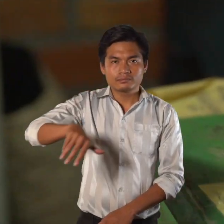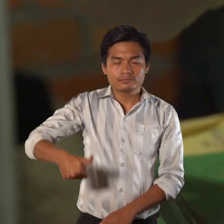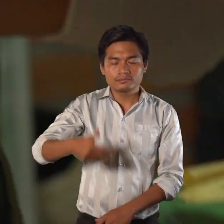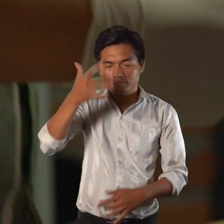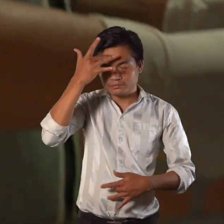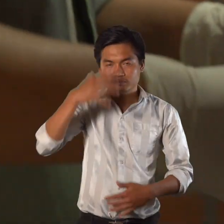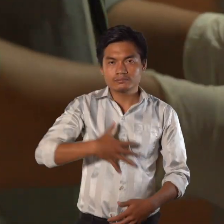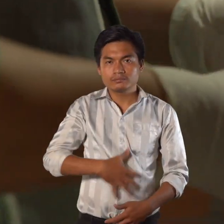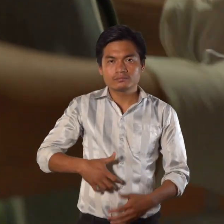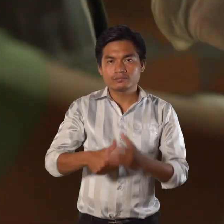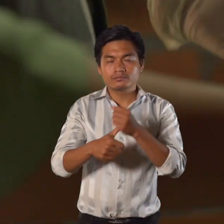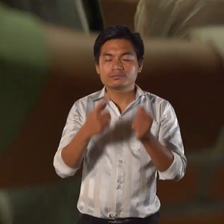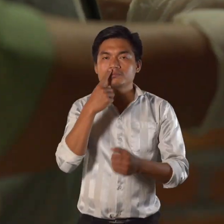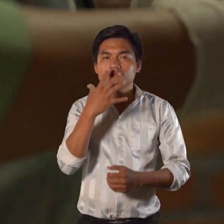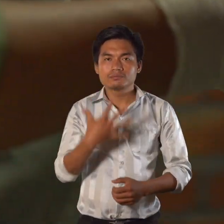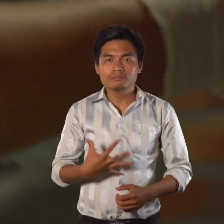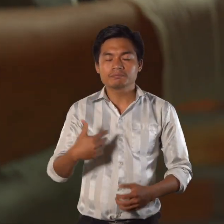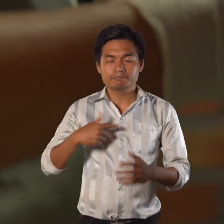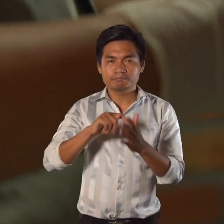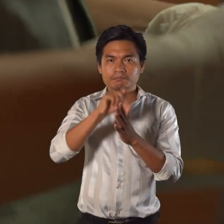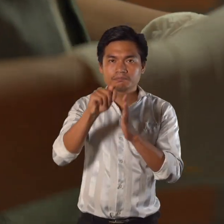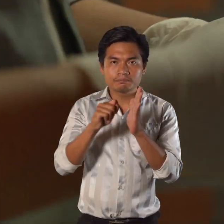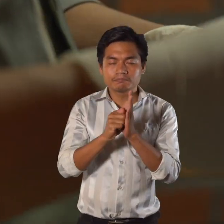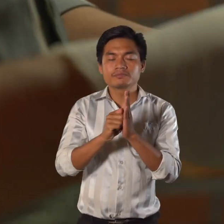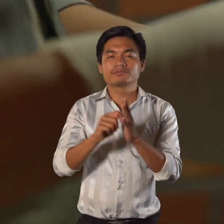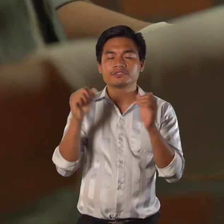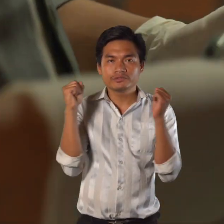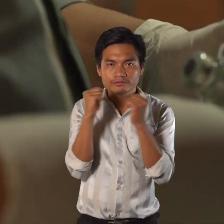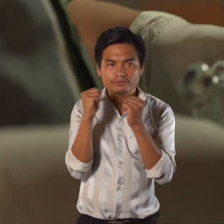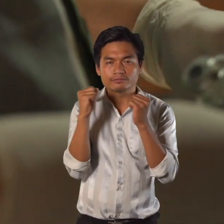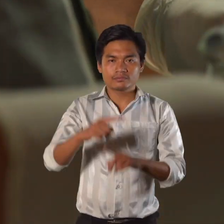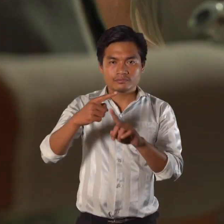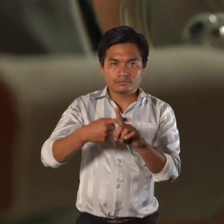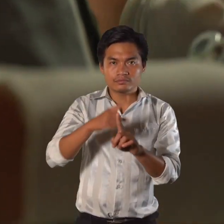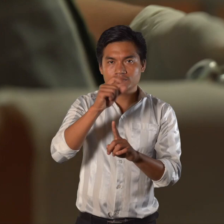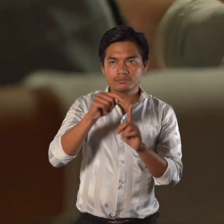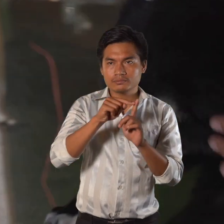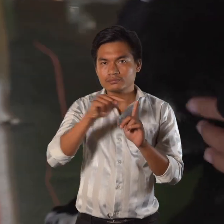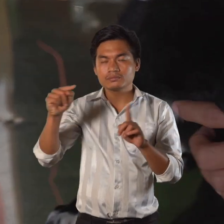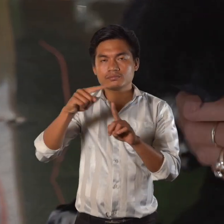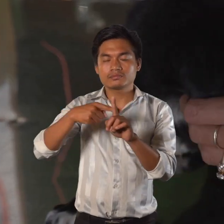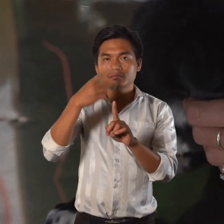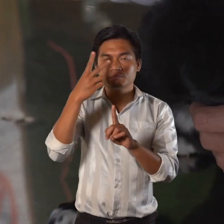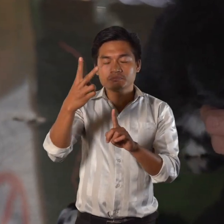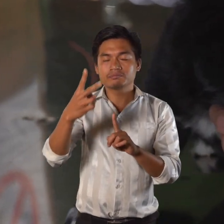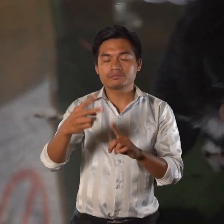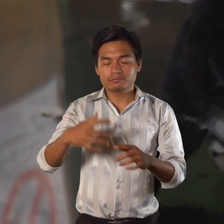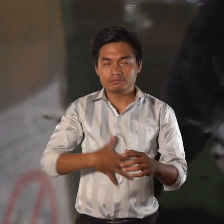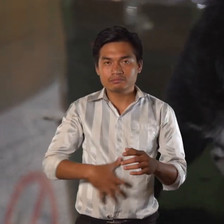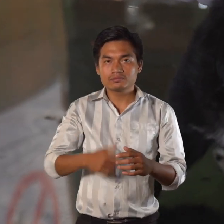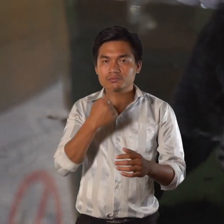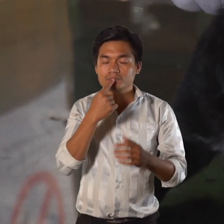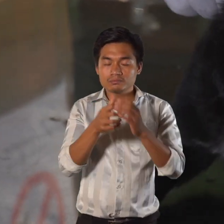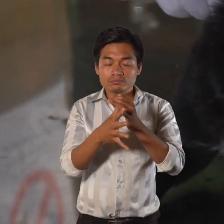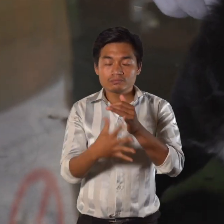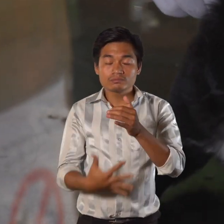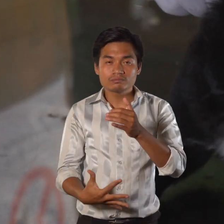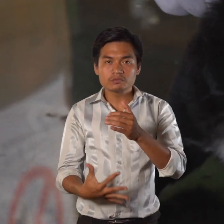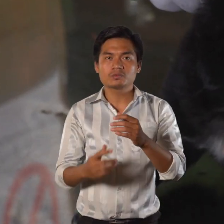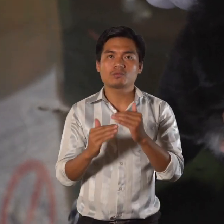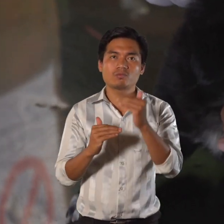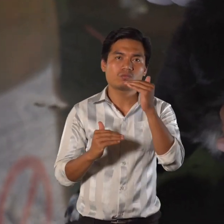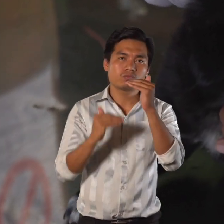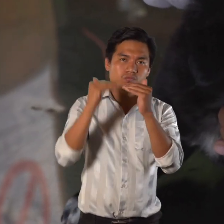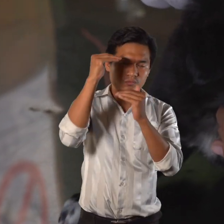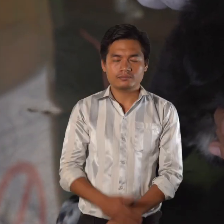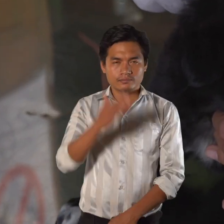ជាទូទៅនៅស្រុកខ្មែរយើងកើតជំងឺរាគឈាមនឹងច្រើនបំផុតនៅរដូវរងាខែ10ដល់ខែ2នឹងគឺអត្រាកើតជំងឺរាគឈាមនឹងខ្ព